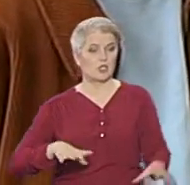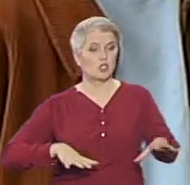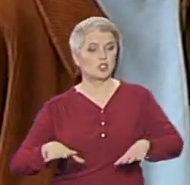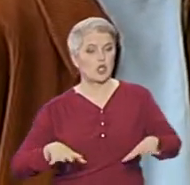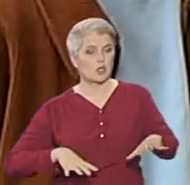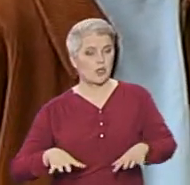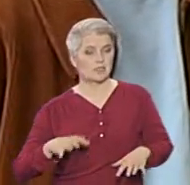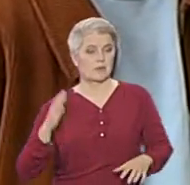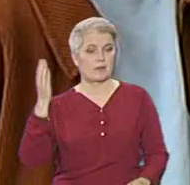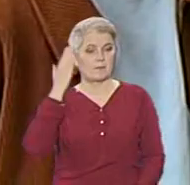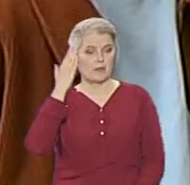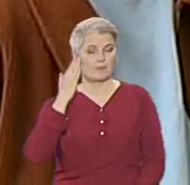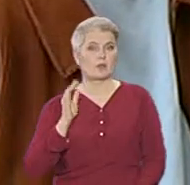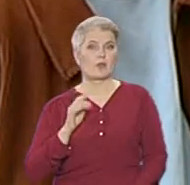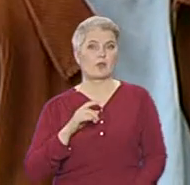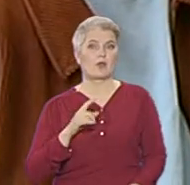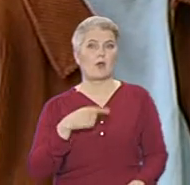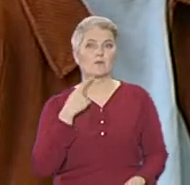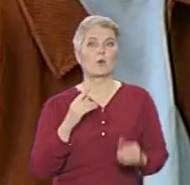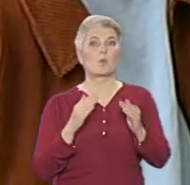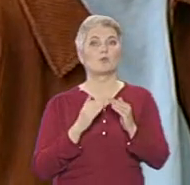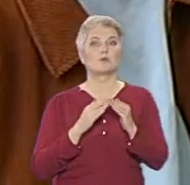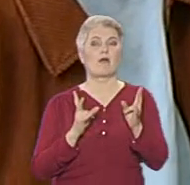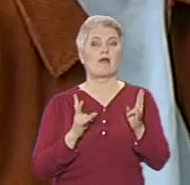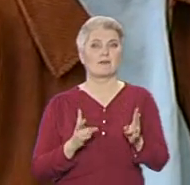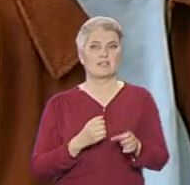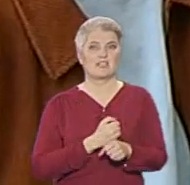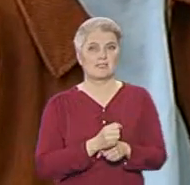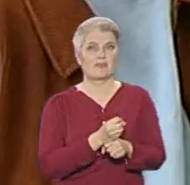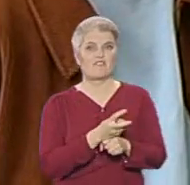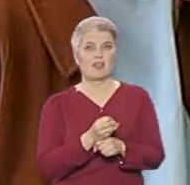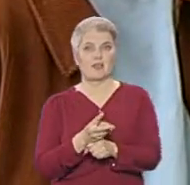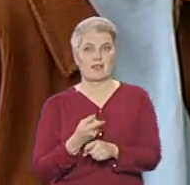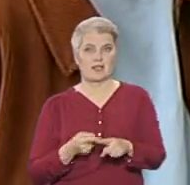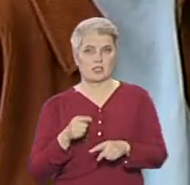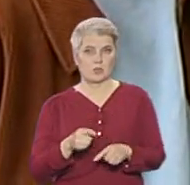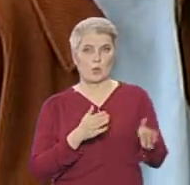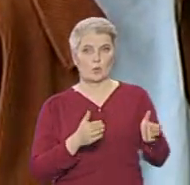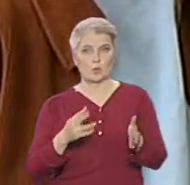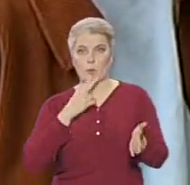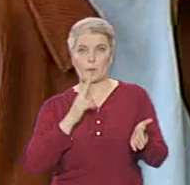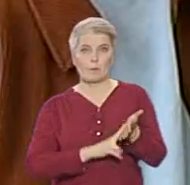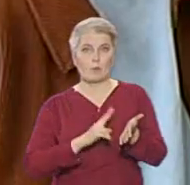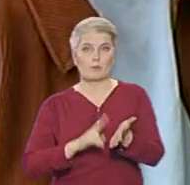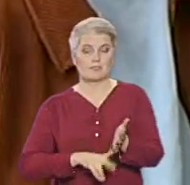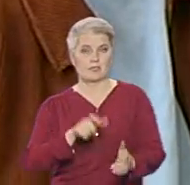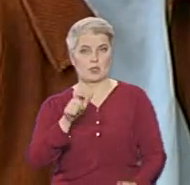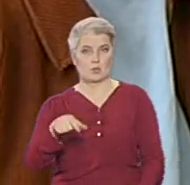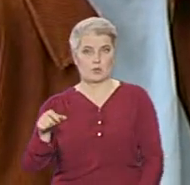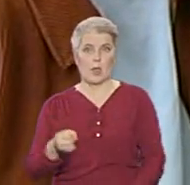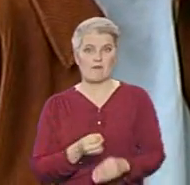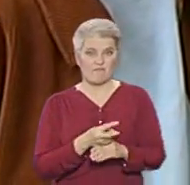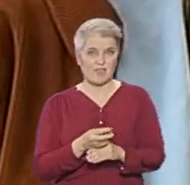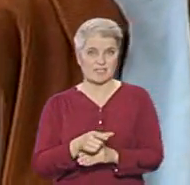шахрайськими методами, говорячи, що будинок аварійний, насильно виселяє з цього гуртожитку прописаних людей. І щоб